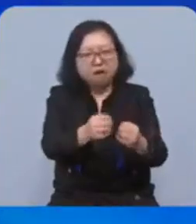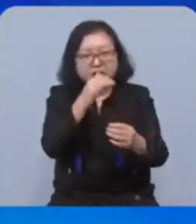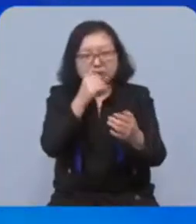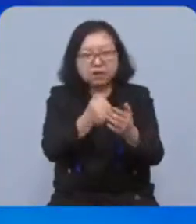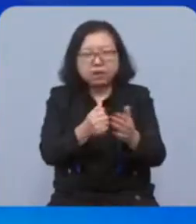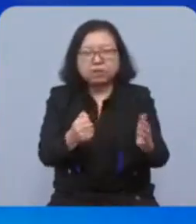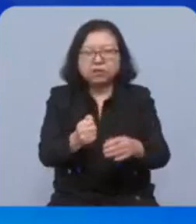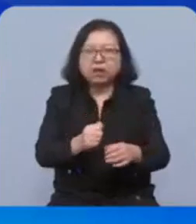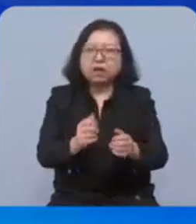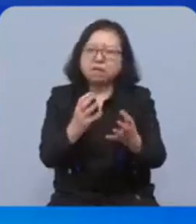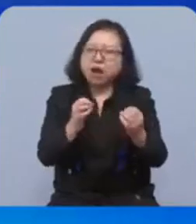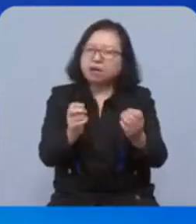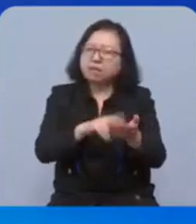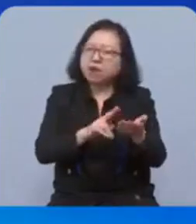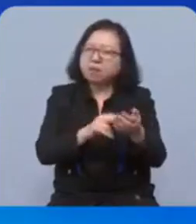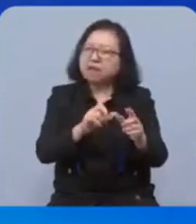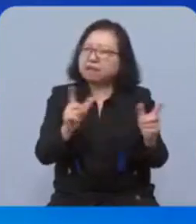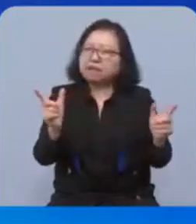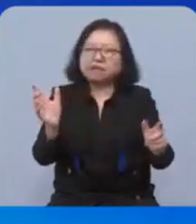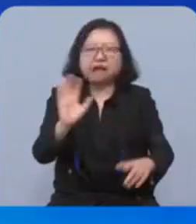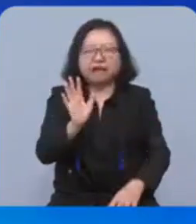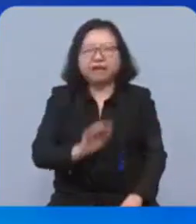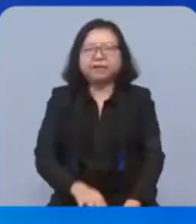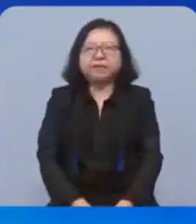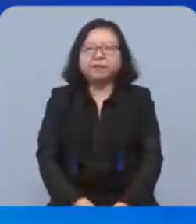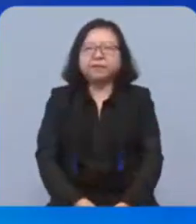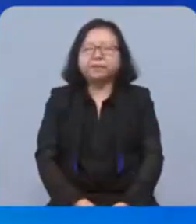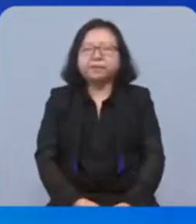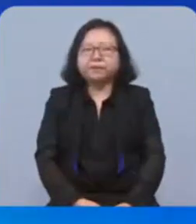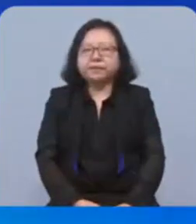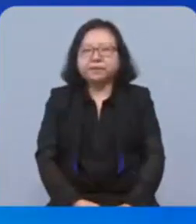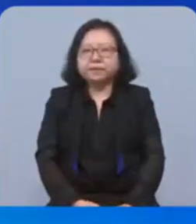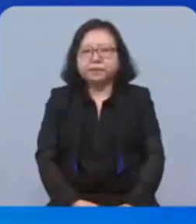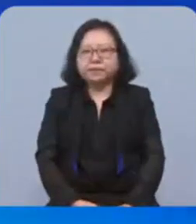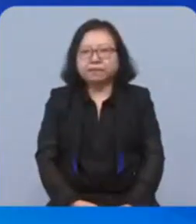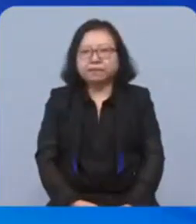활성화되지 못하고 있습니다 한성환 기자가 보도합니다